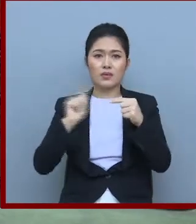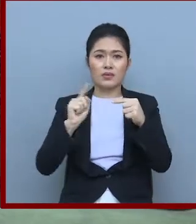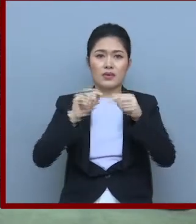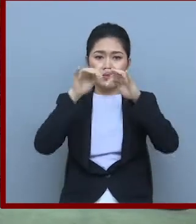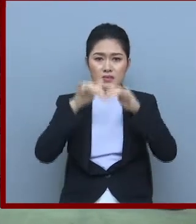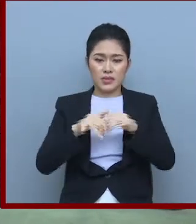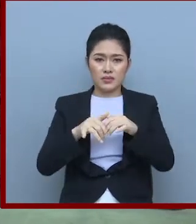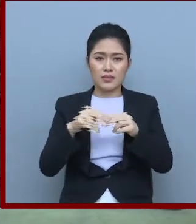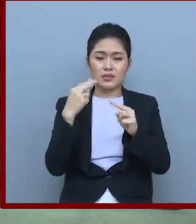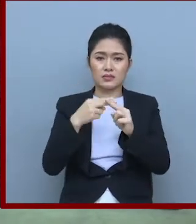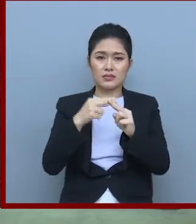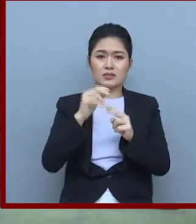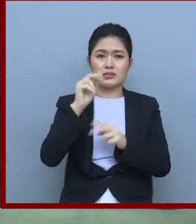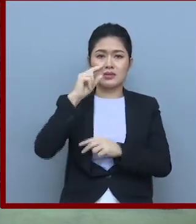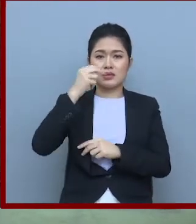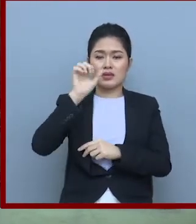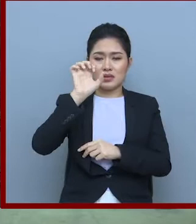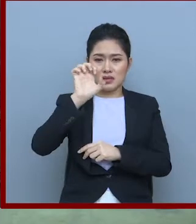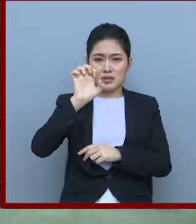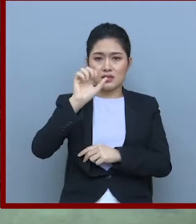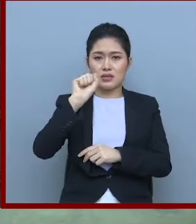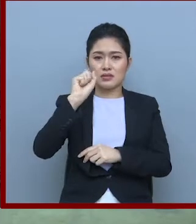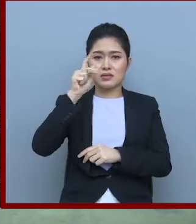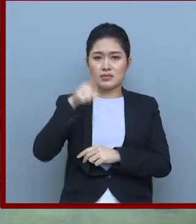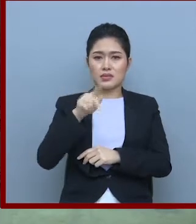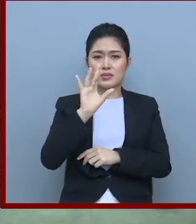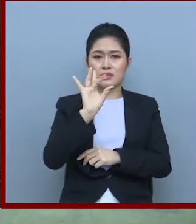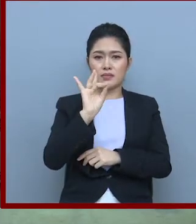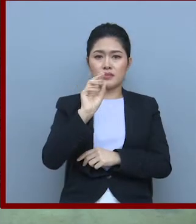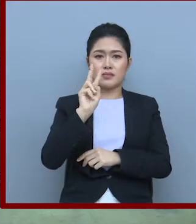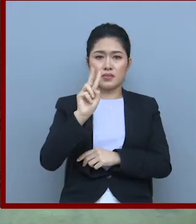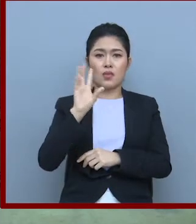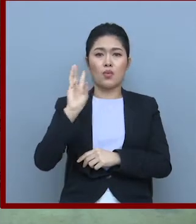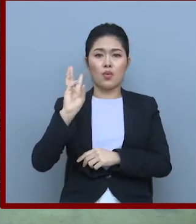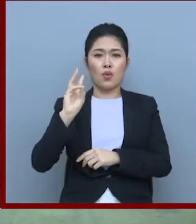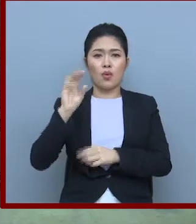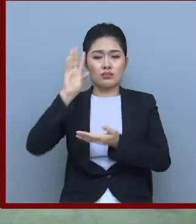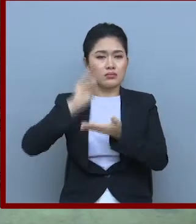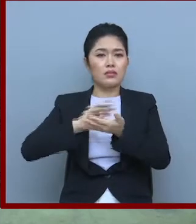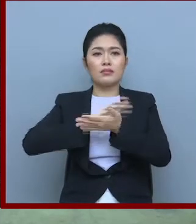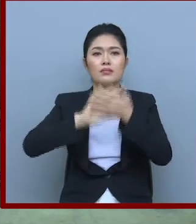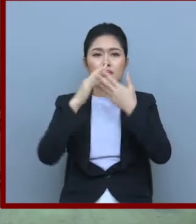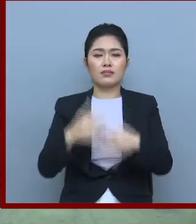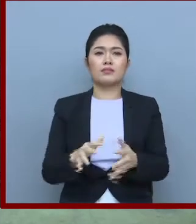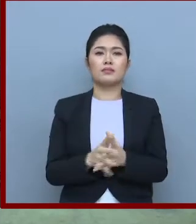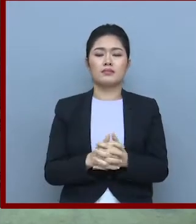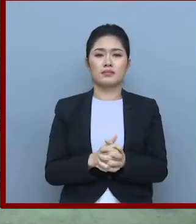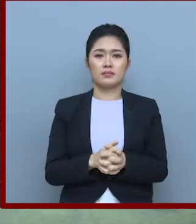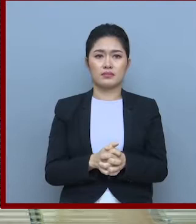พิมพ์เข้าไปว่า ESP8266 นะครับแล้วก็ทำการ install ให้เรียบร้อยนะครับ